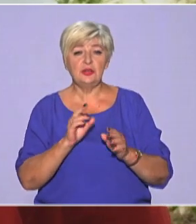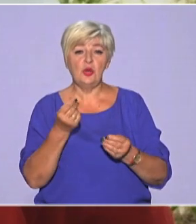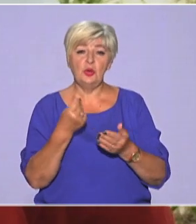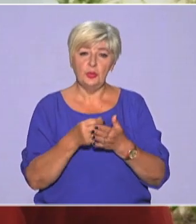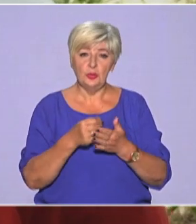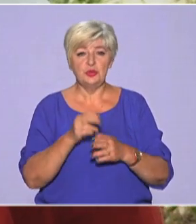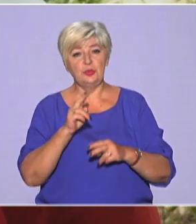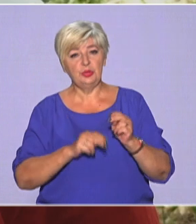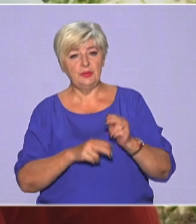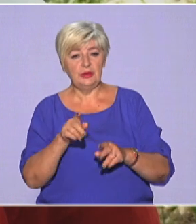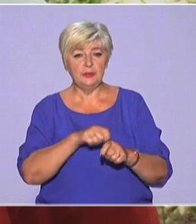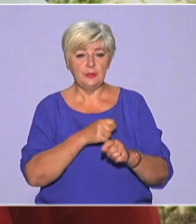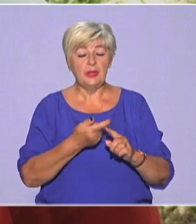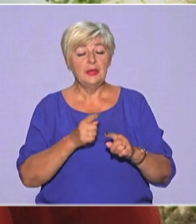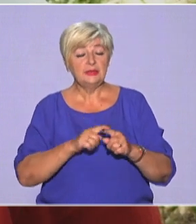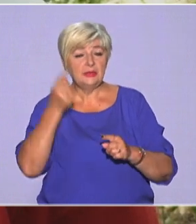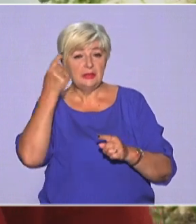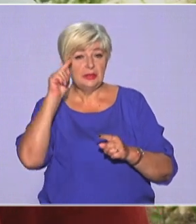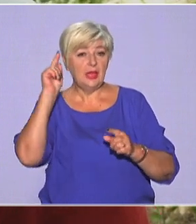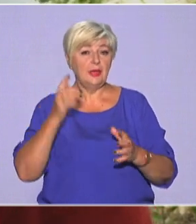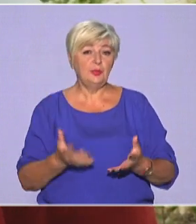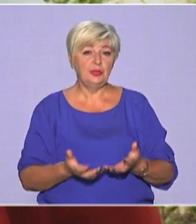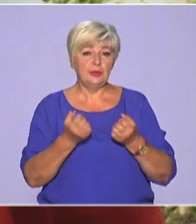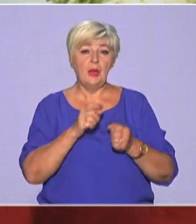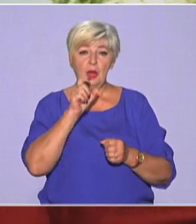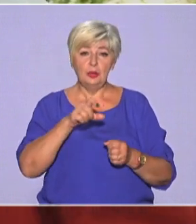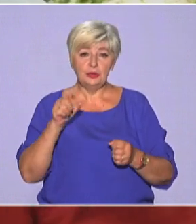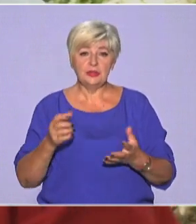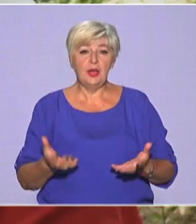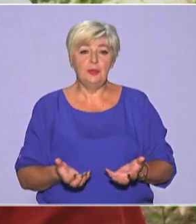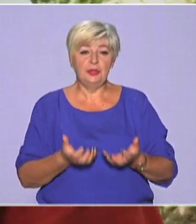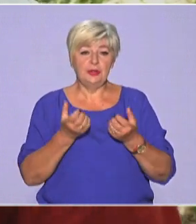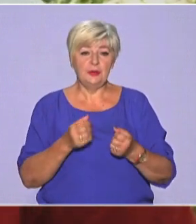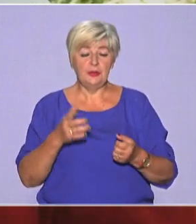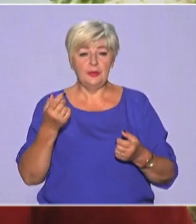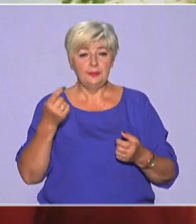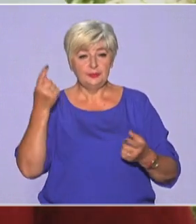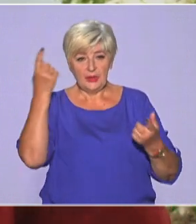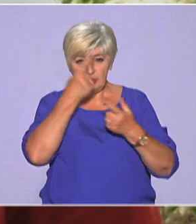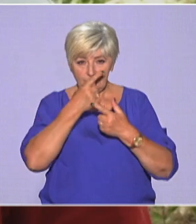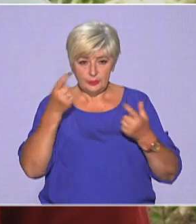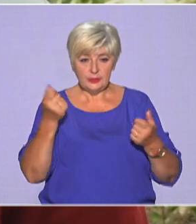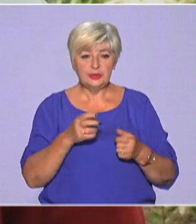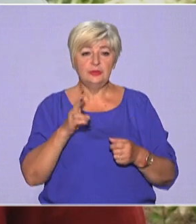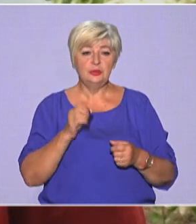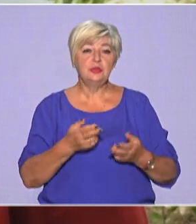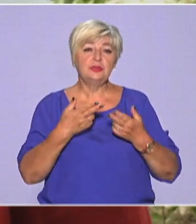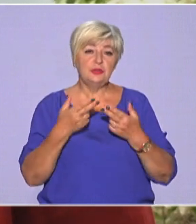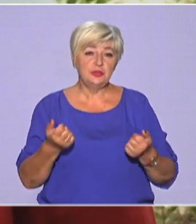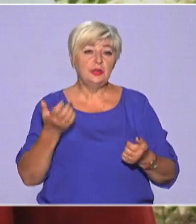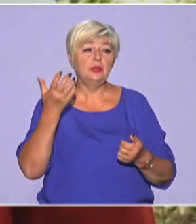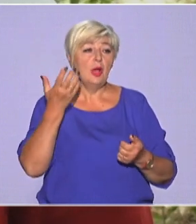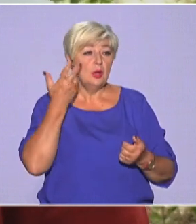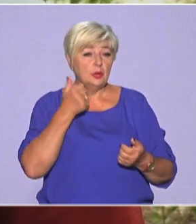Це, перш за все, ідея, підтримка, людська підтримка, підтримка інформаційна, таке інше. Ну, звичайно, коли нас